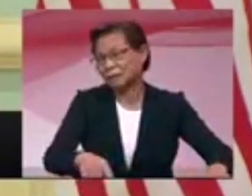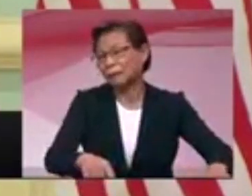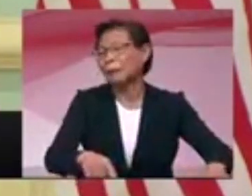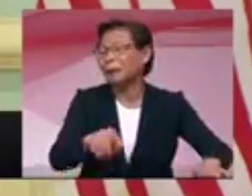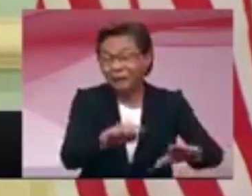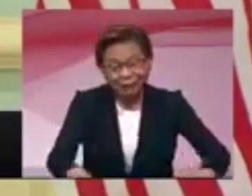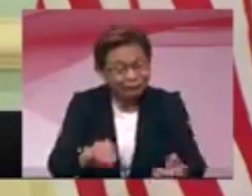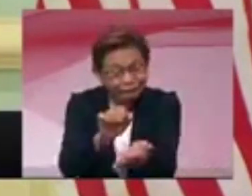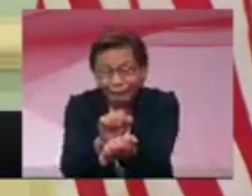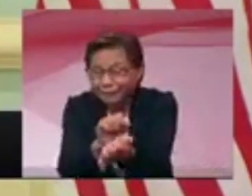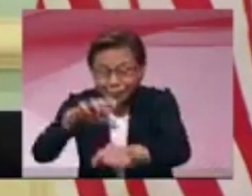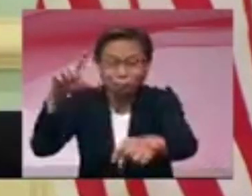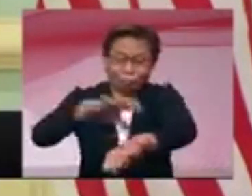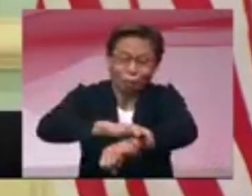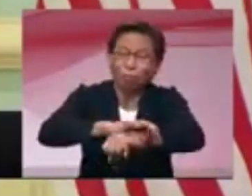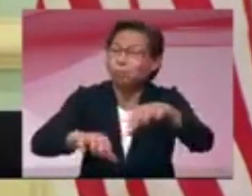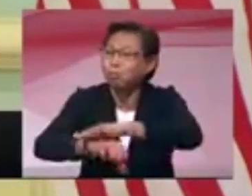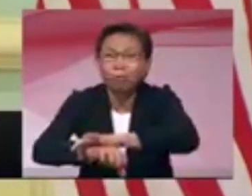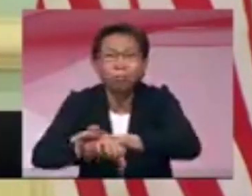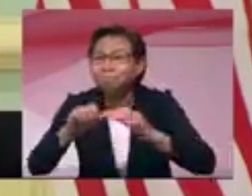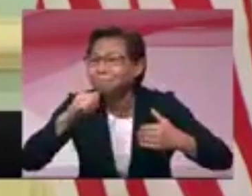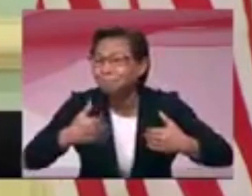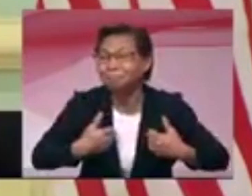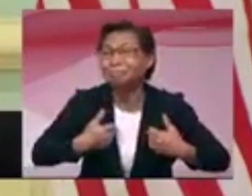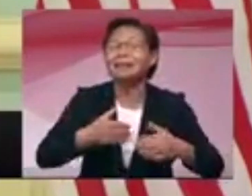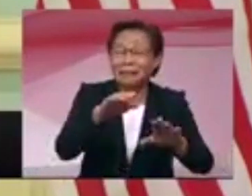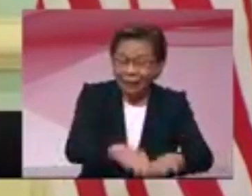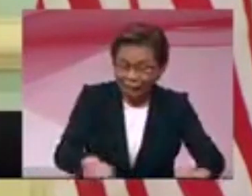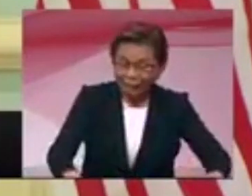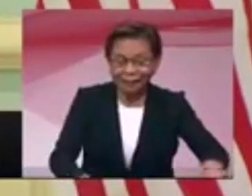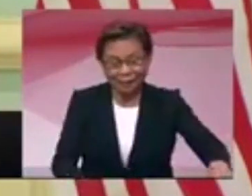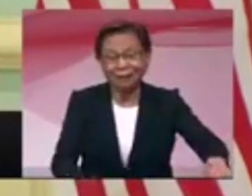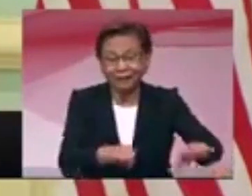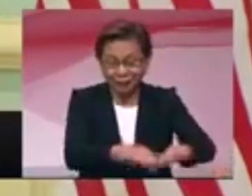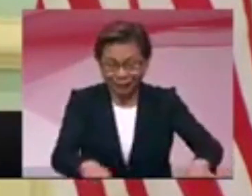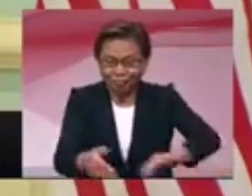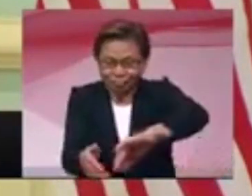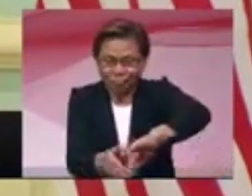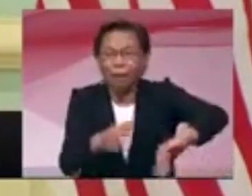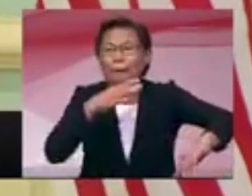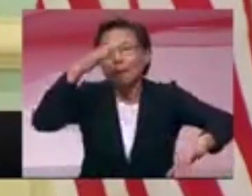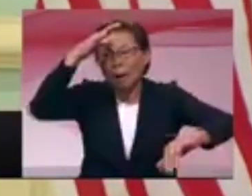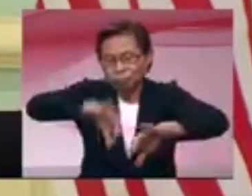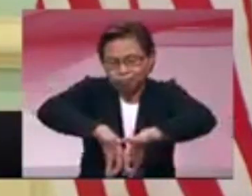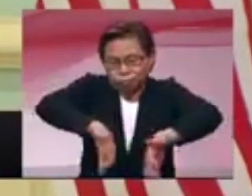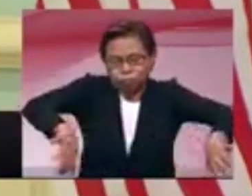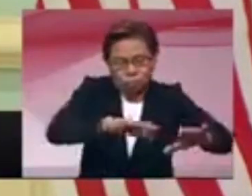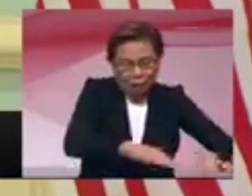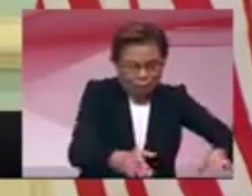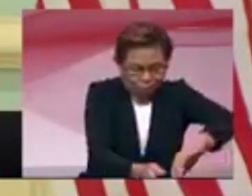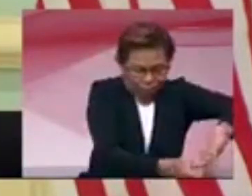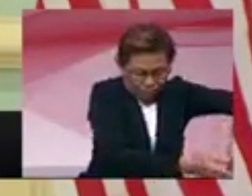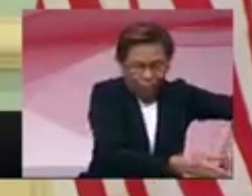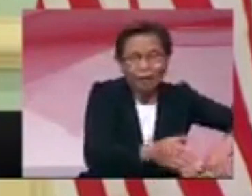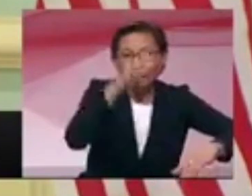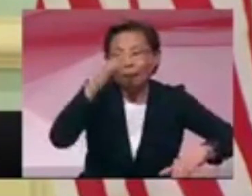digari. Saya nak tegaskan. Malah kanak-kanak ini diasingkan bersama ibu bapa mereka di